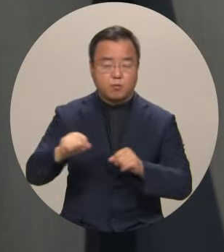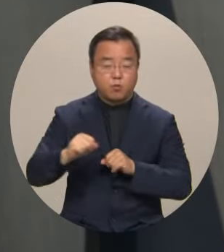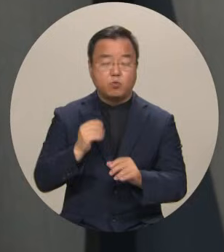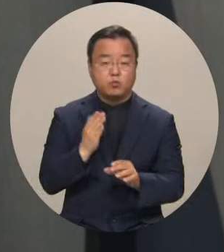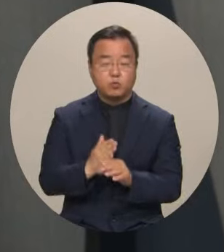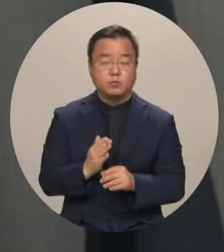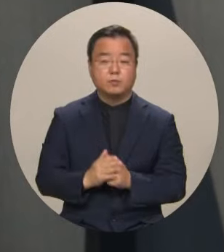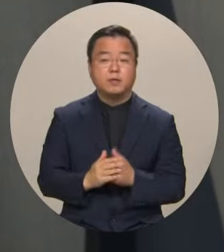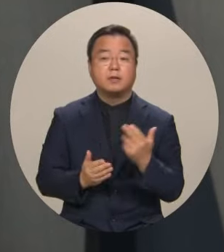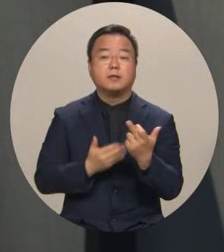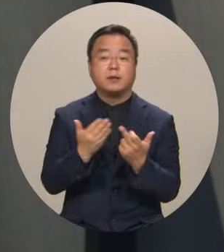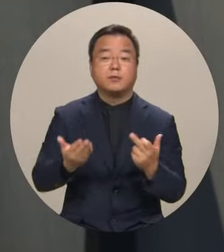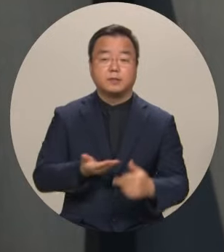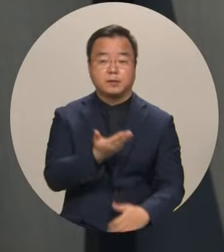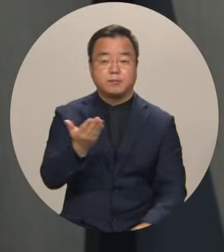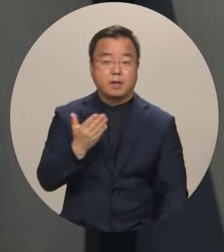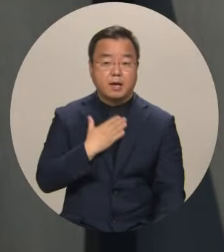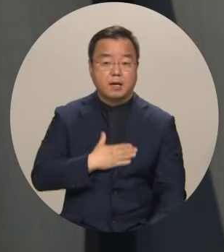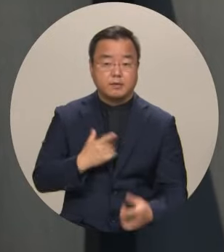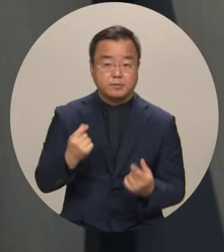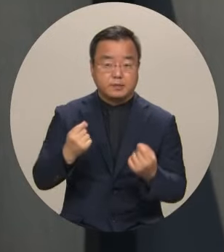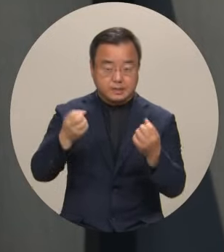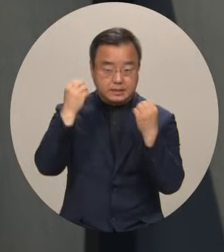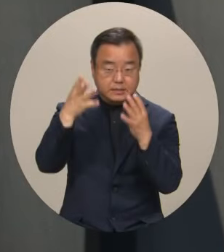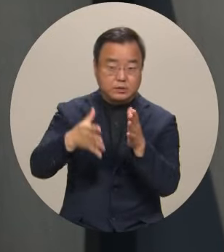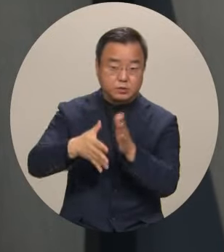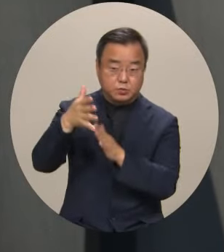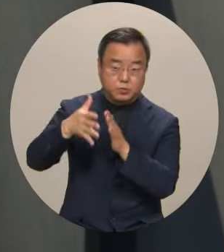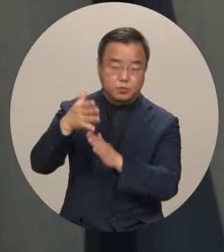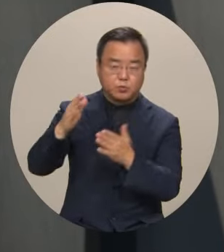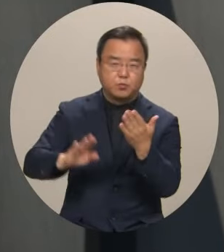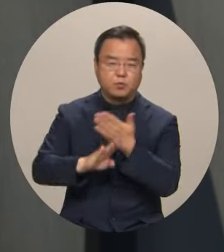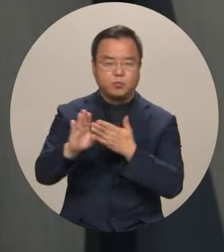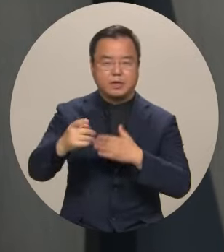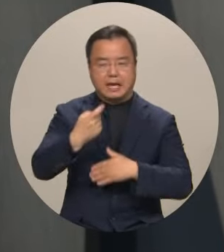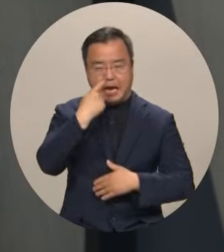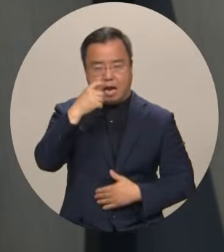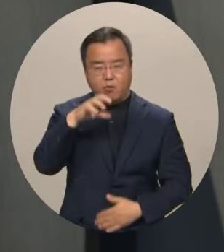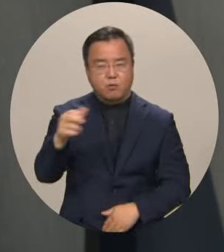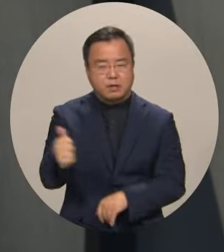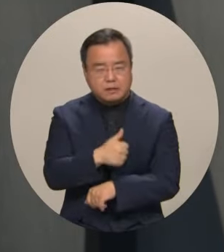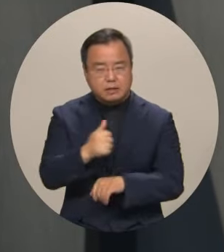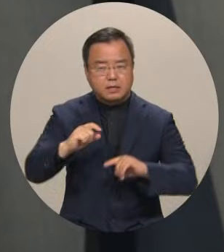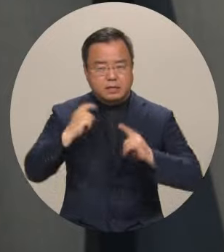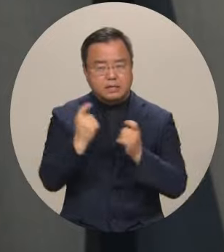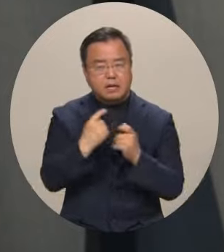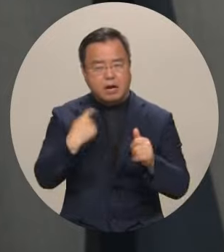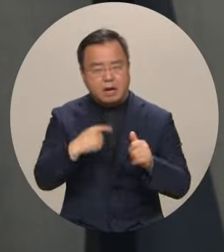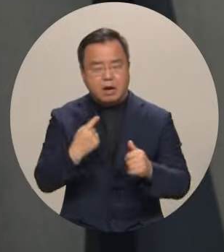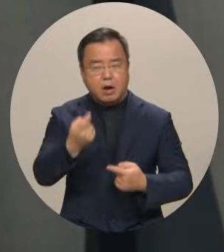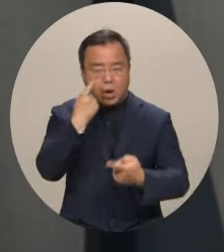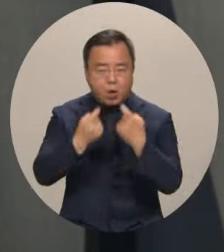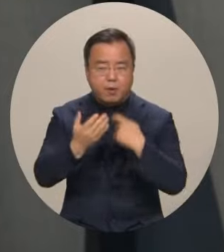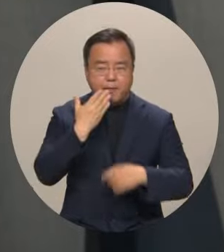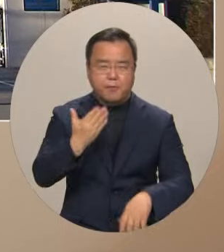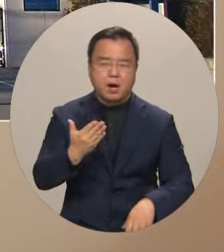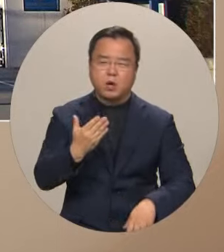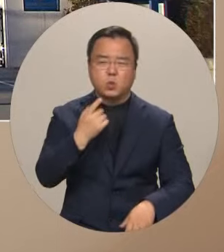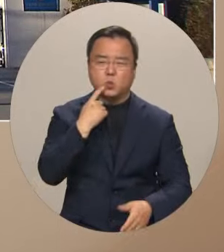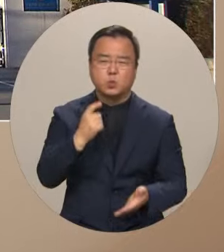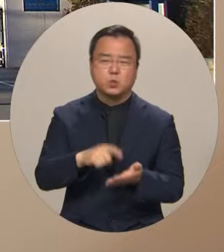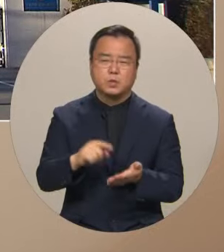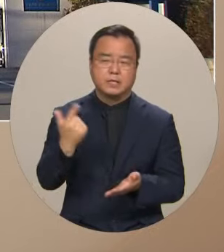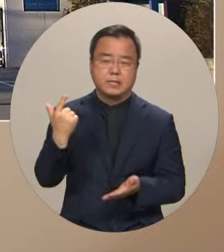사실 강원도는 아시다시피 일부 신도시를 제외하곤 사교육 인프라가 사실상 전무한 곳인데요 강원 교육청은